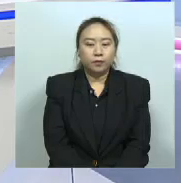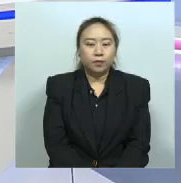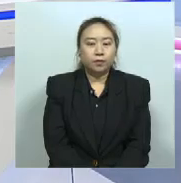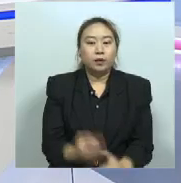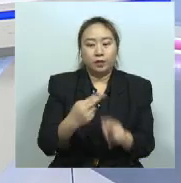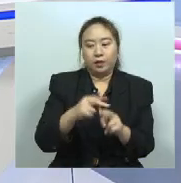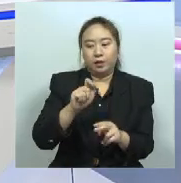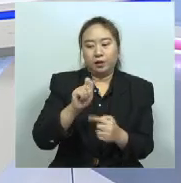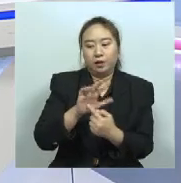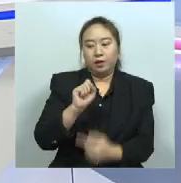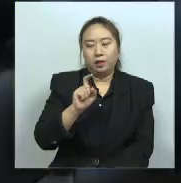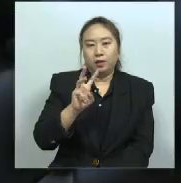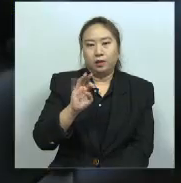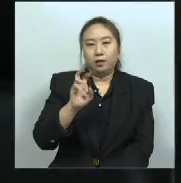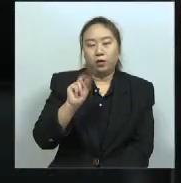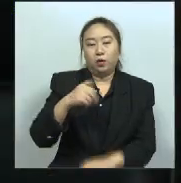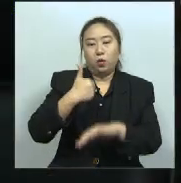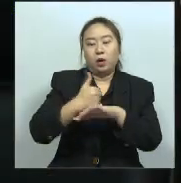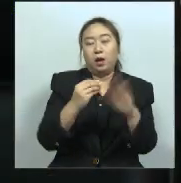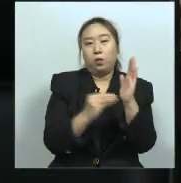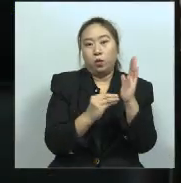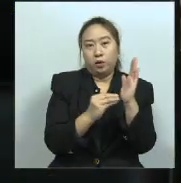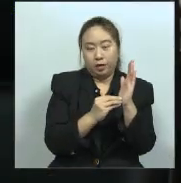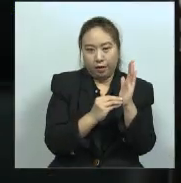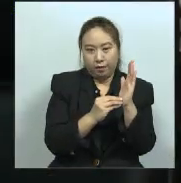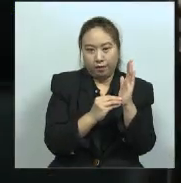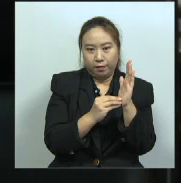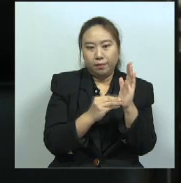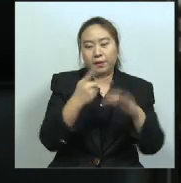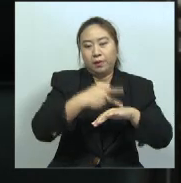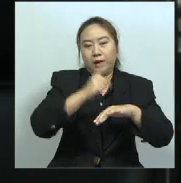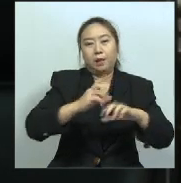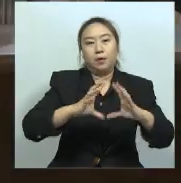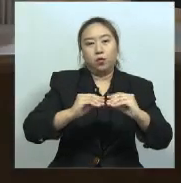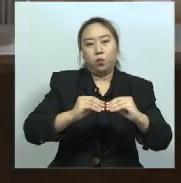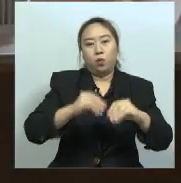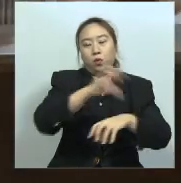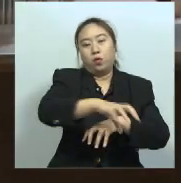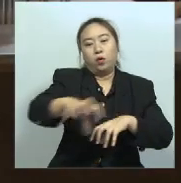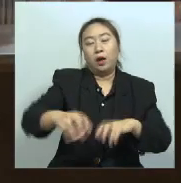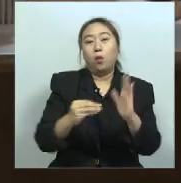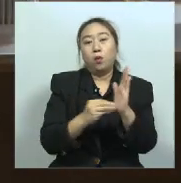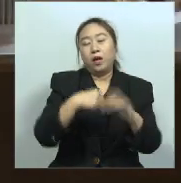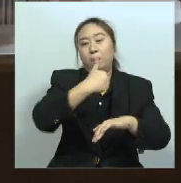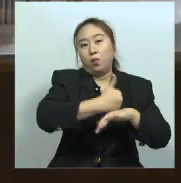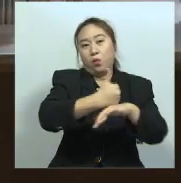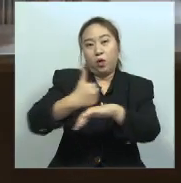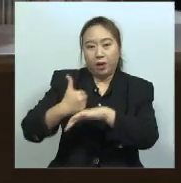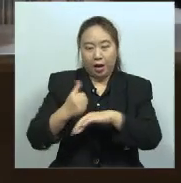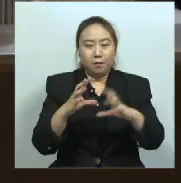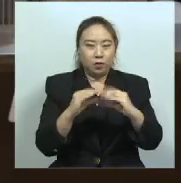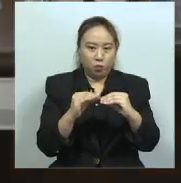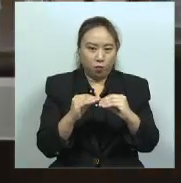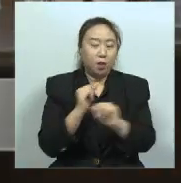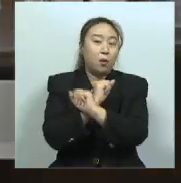พลตรวจเอกอัศวินขวัญเมืองผู้ว่าราชการกรุงเทพมหานครเป็นประธานในการประชุมหัวหน้าหน่วยงานของกรุงเทพมหานครเพื่อรับมือสถาน